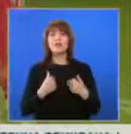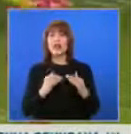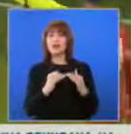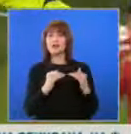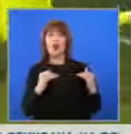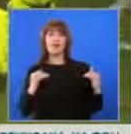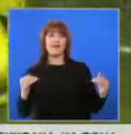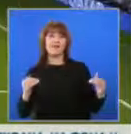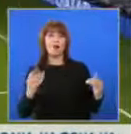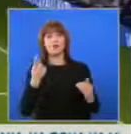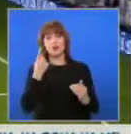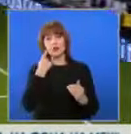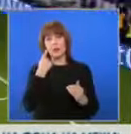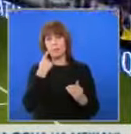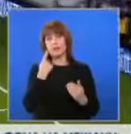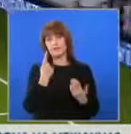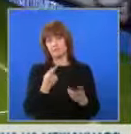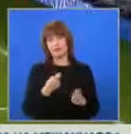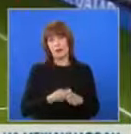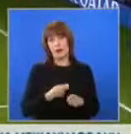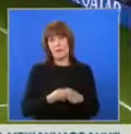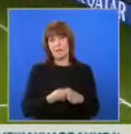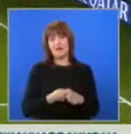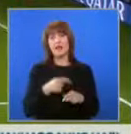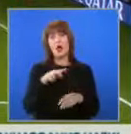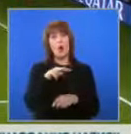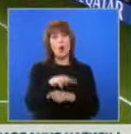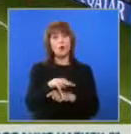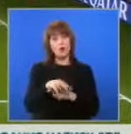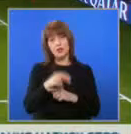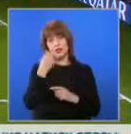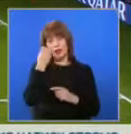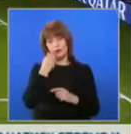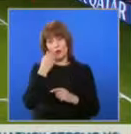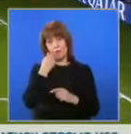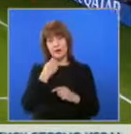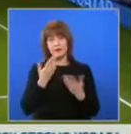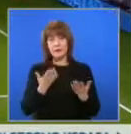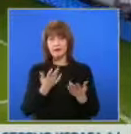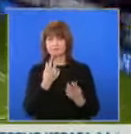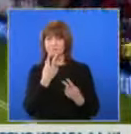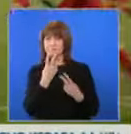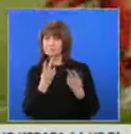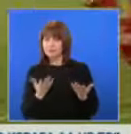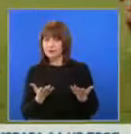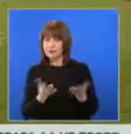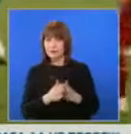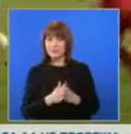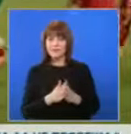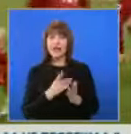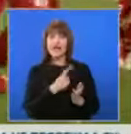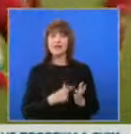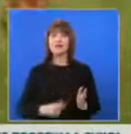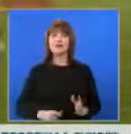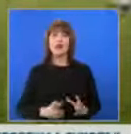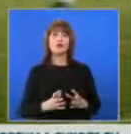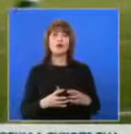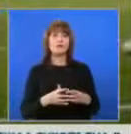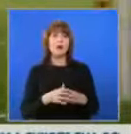отбор. Се опитваме да бъдем доминиращ, затова мисля, че контролите са добри, колкото и да са екзотични да изглеждат на някой. В националния отбор